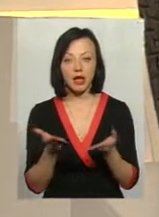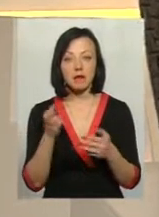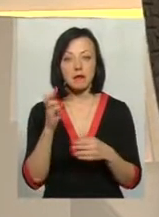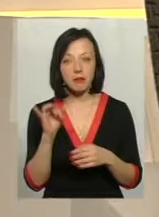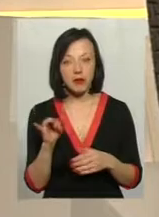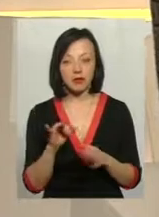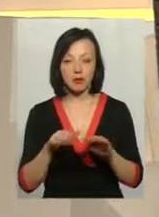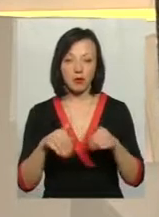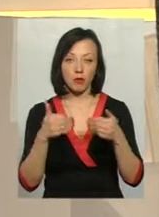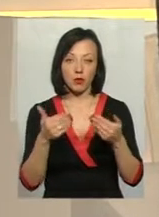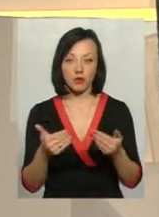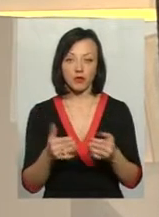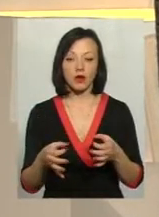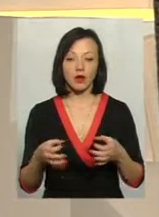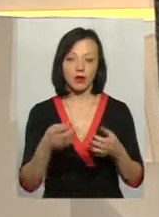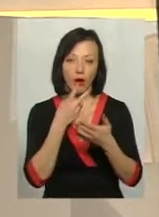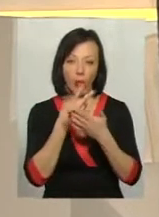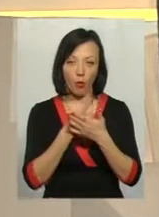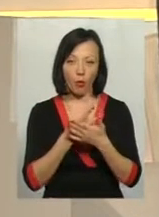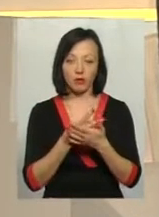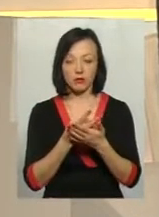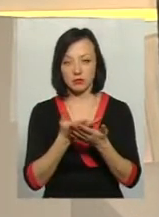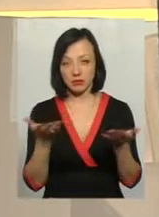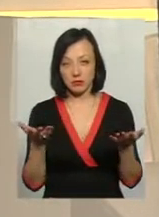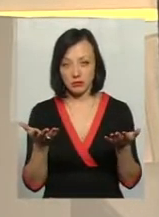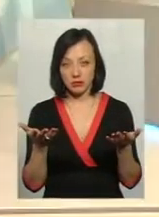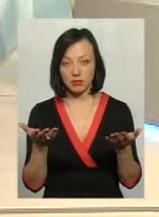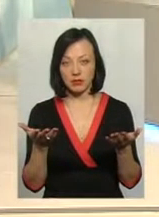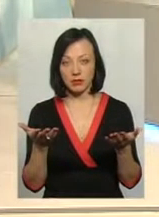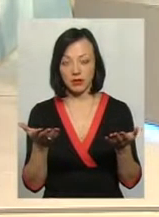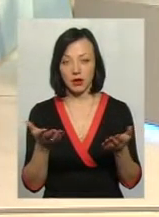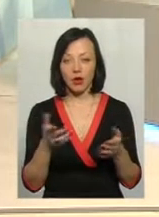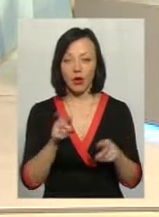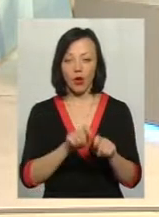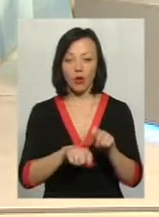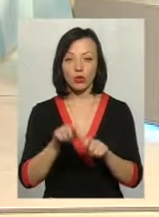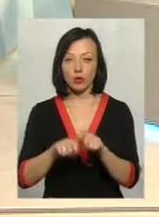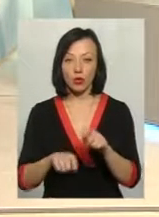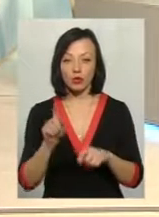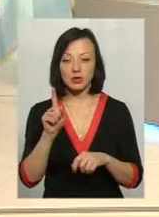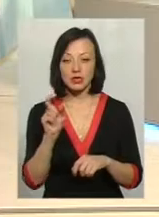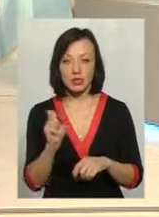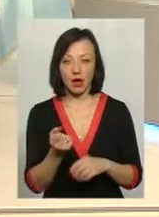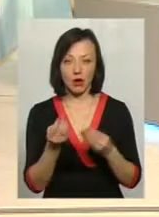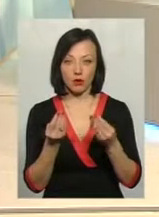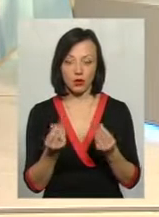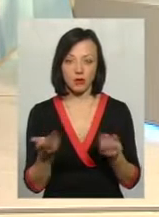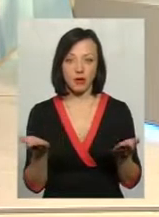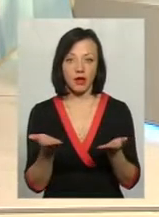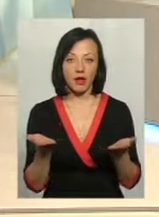був запропонований для огляду на широкий загал, контролю за тими грошима,